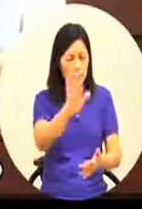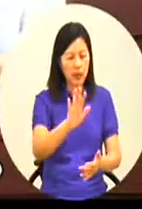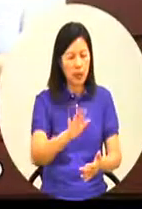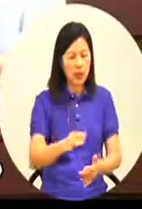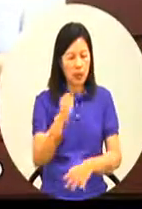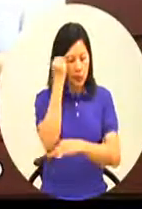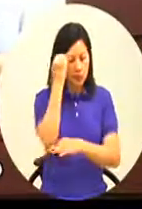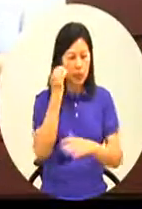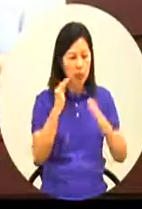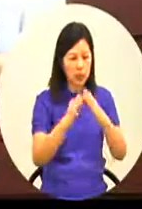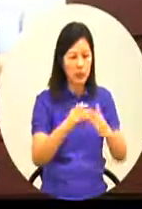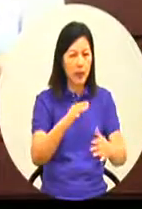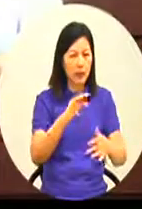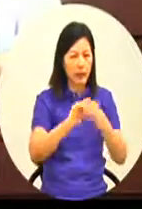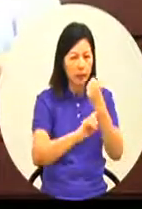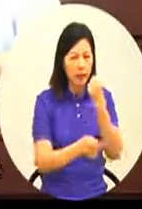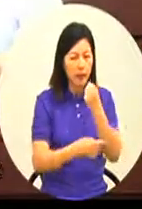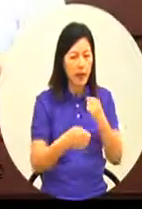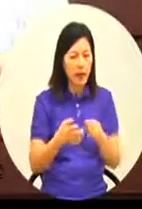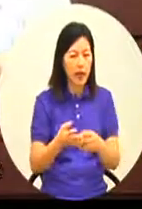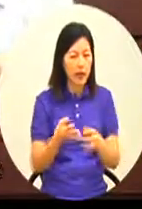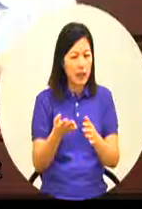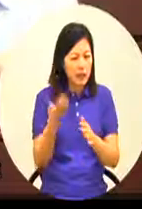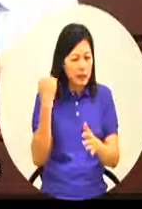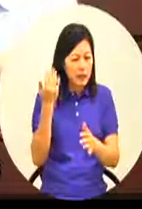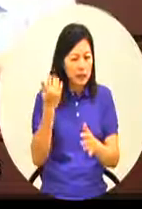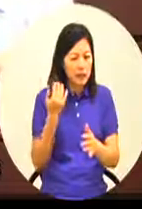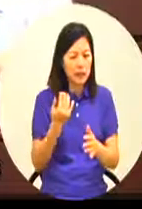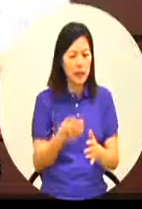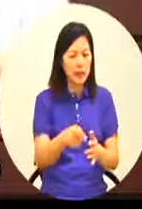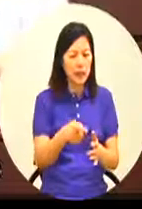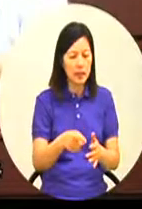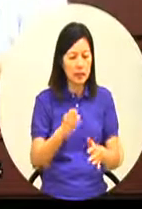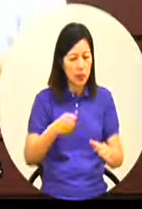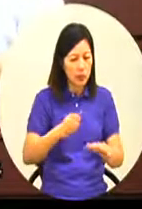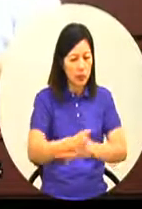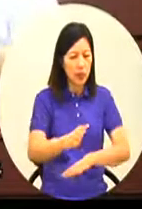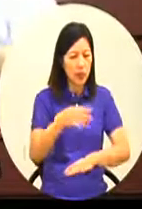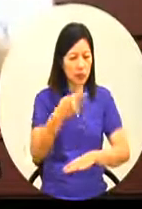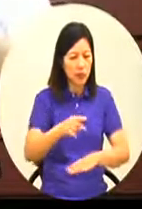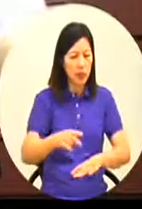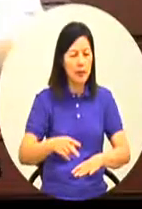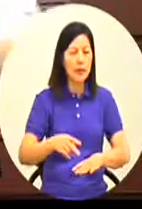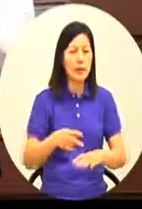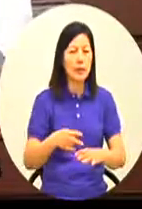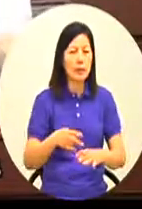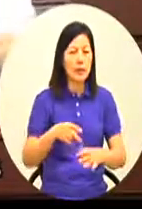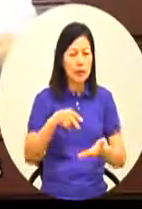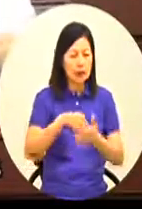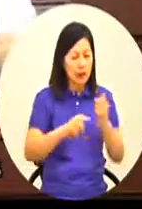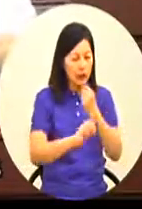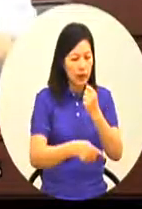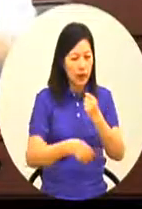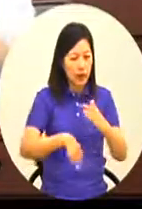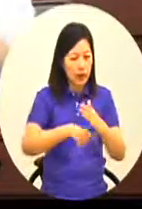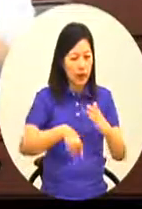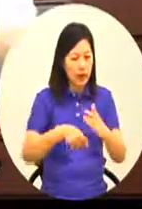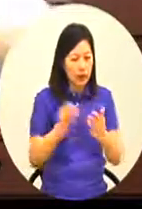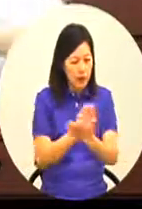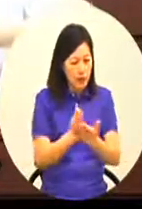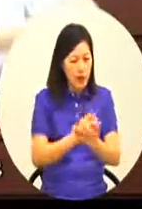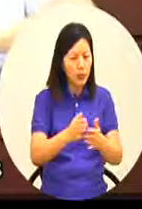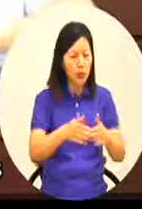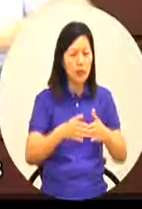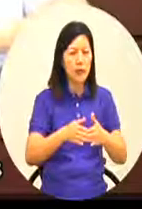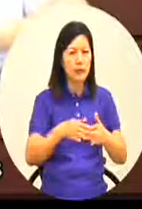刚在今年前不久才刚在行政院会通过，还要经过一些立法院的审议。那不过我在这边讲，最主要是